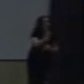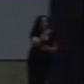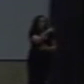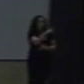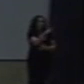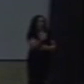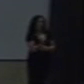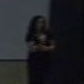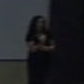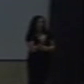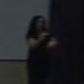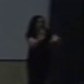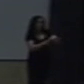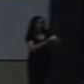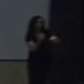utilització doncs,